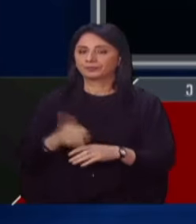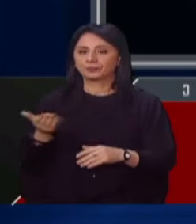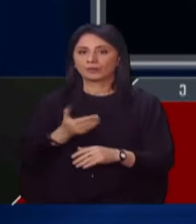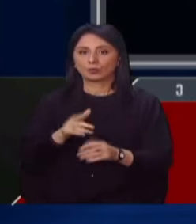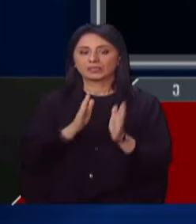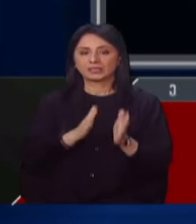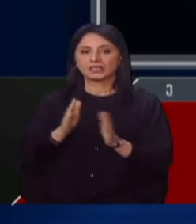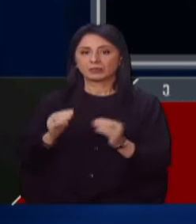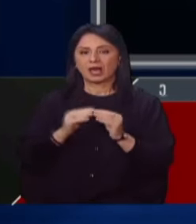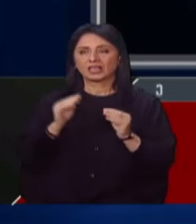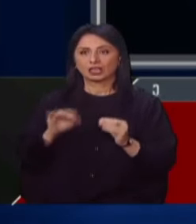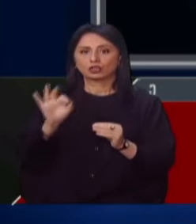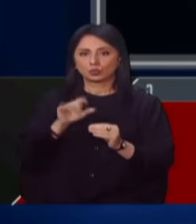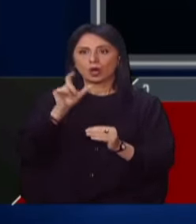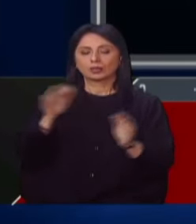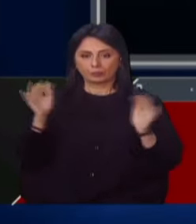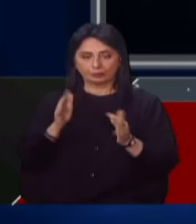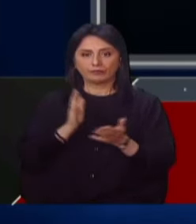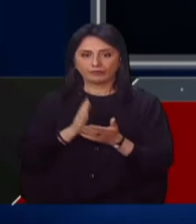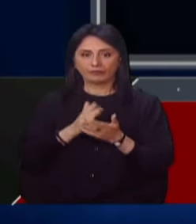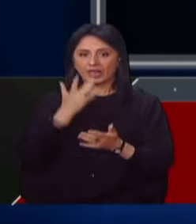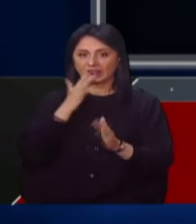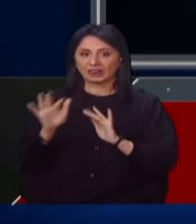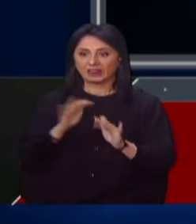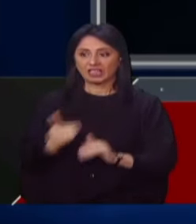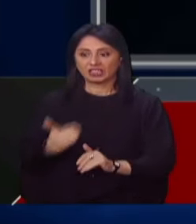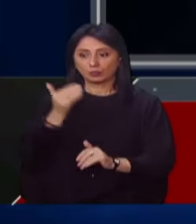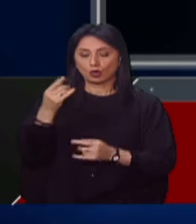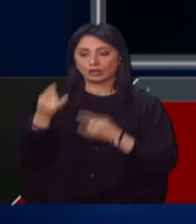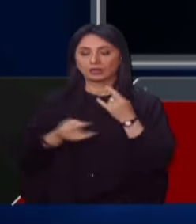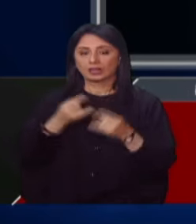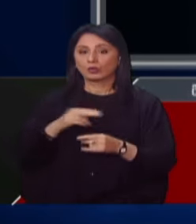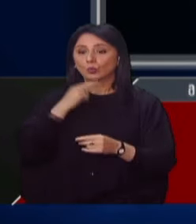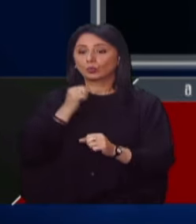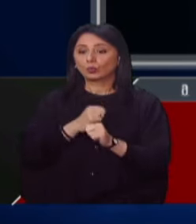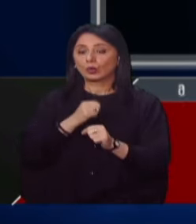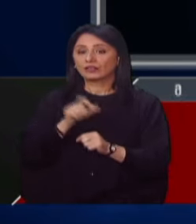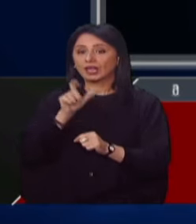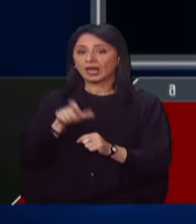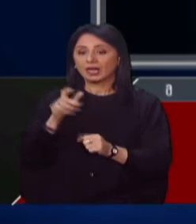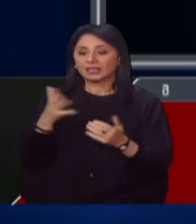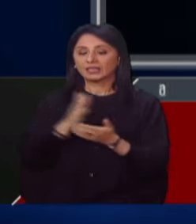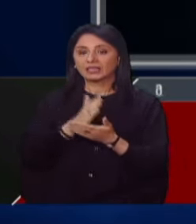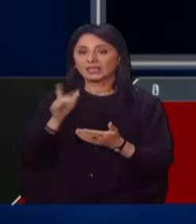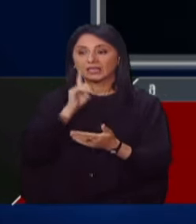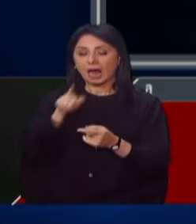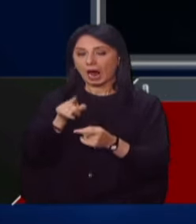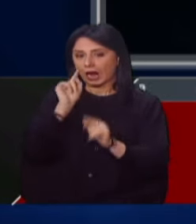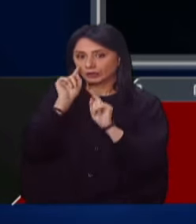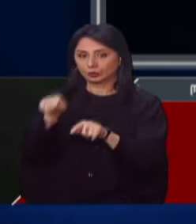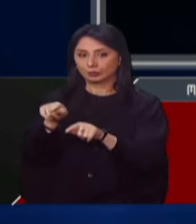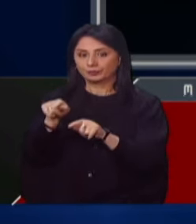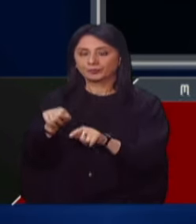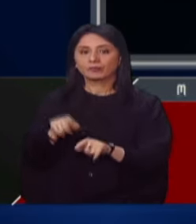რომლებშიც სტაბილურად 10.000-მდე ადამიანი მონაწილეობს. ნაცმოძრაობის კუთვნილი ტელევიზიები აქცენტს აკეთებენ ამ ადამიანების დიდი ნაწილის ახალგაზრდულ